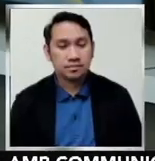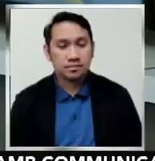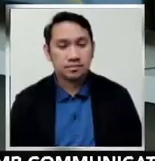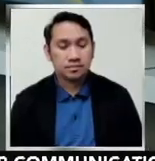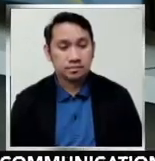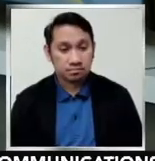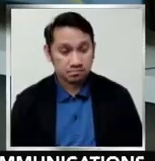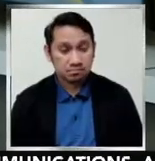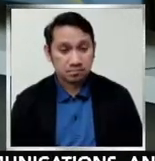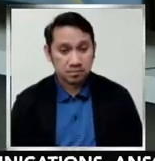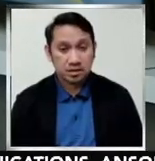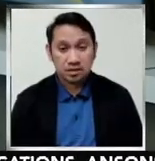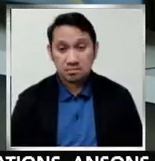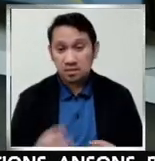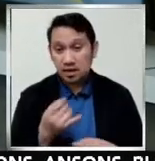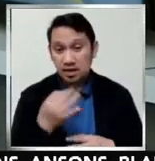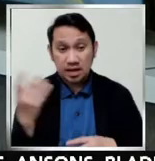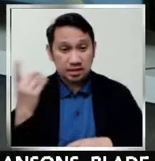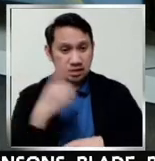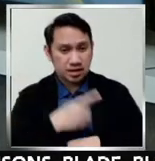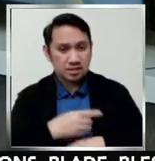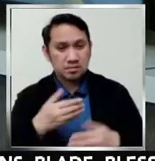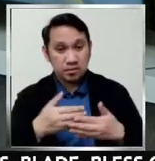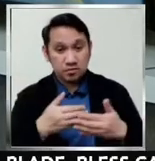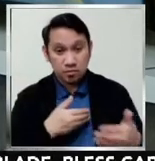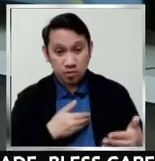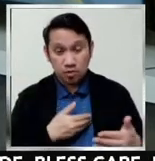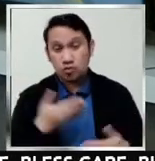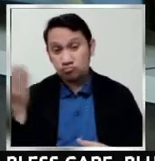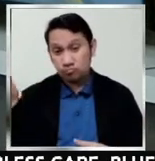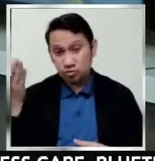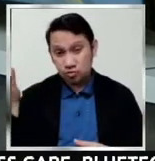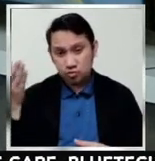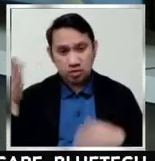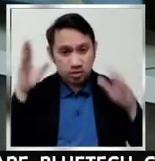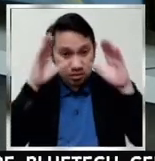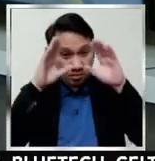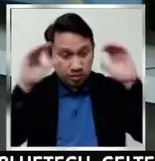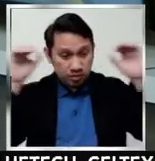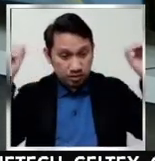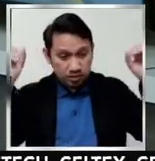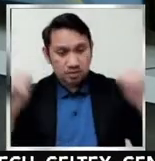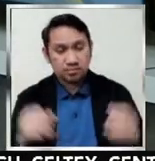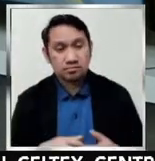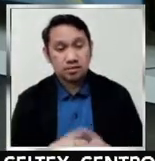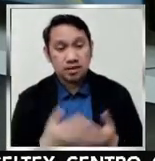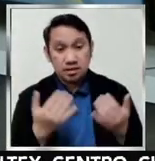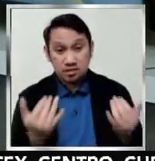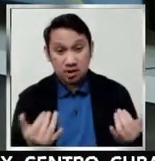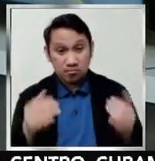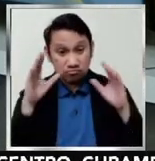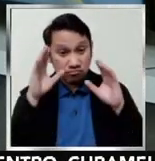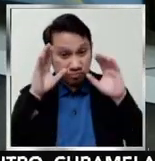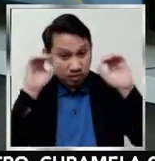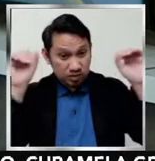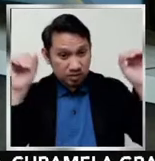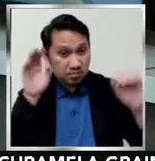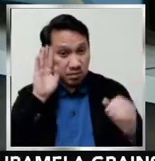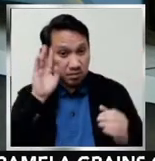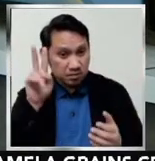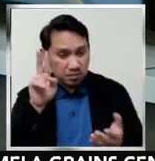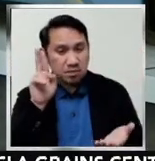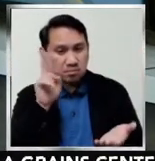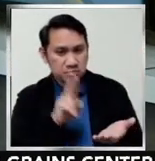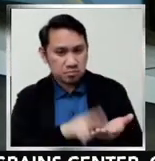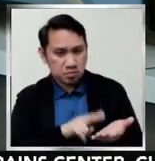Naihabol ilang araw bago ang State of the Nation address ng Pangulo ang paglagda sa batas na lumika sa Maharlika Investment Fund. Pero hindi natuldukan